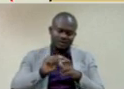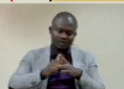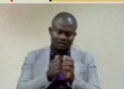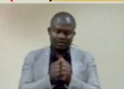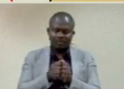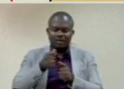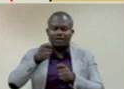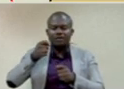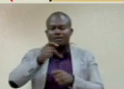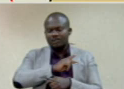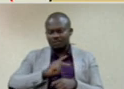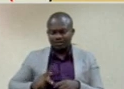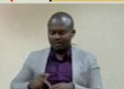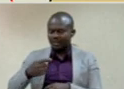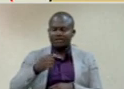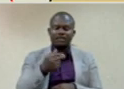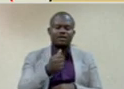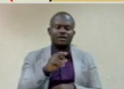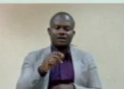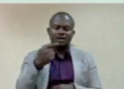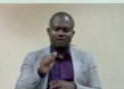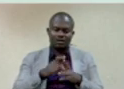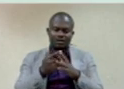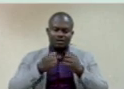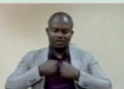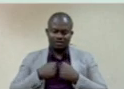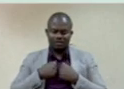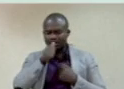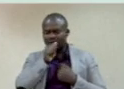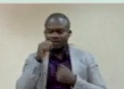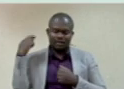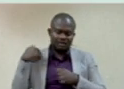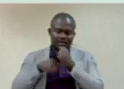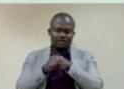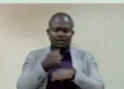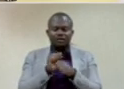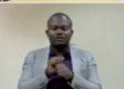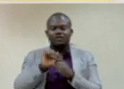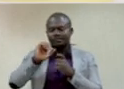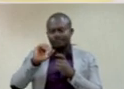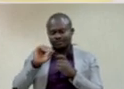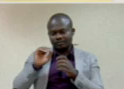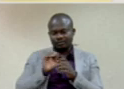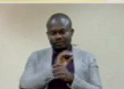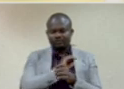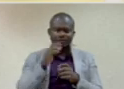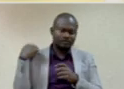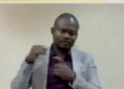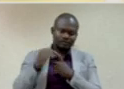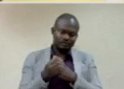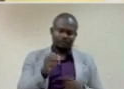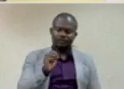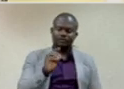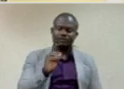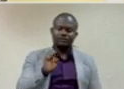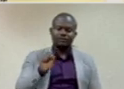ya Gihanga ngoma ijana cyangwa Gihanga cyahanze u Rwanda. Umunyamabanga nshingwabikorwa w'umusigire w'inteko nyarwanda y'ururimi n'umuco Nsanzabaganwa